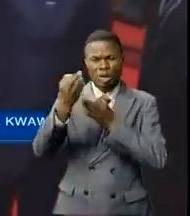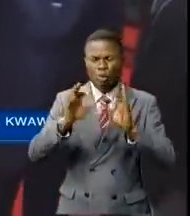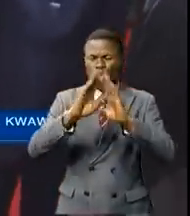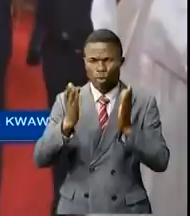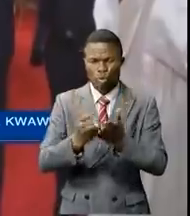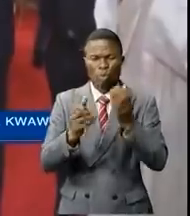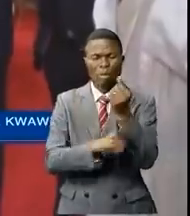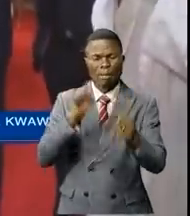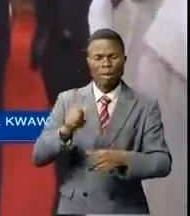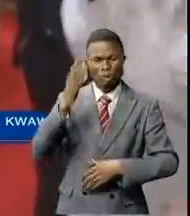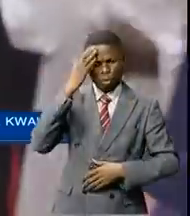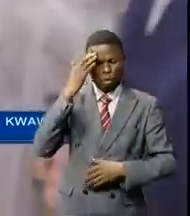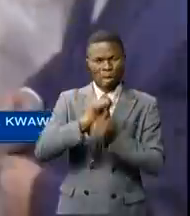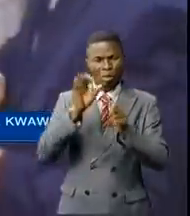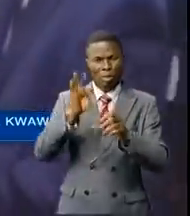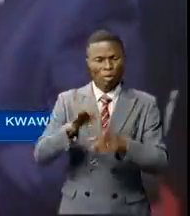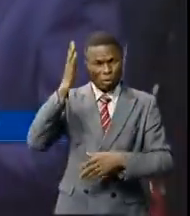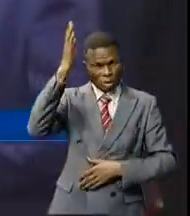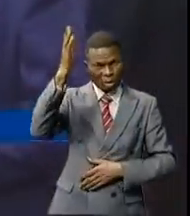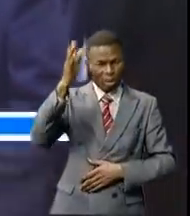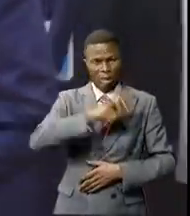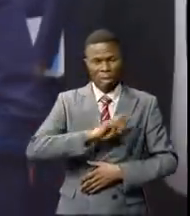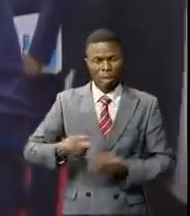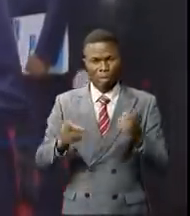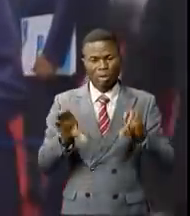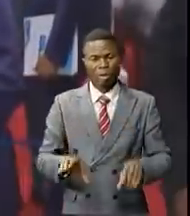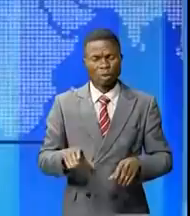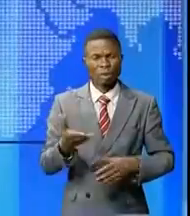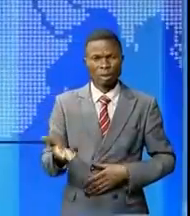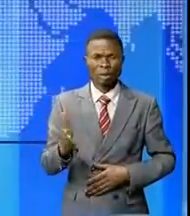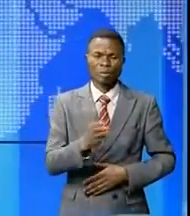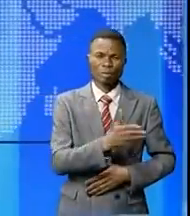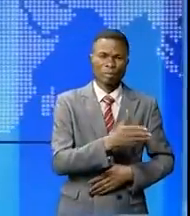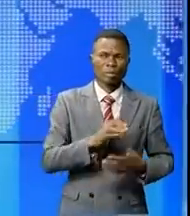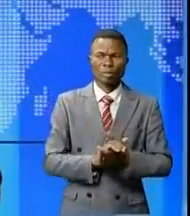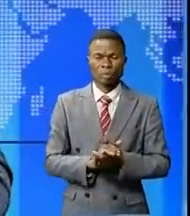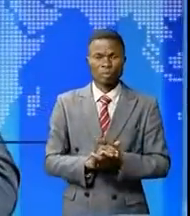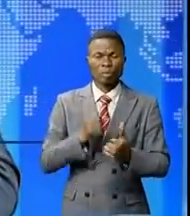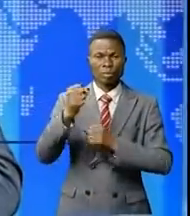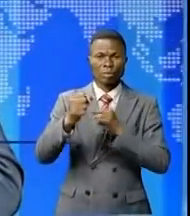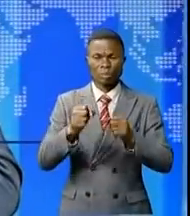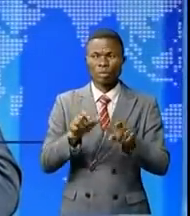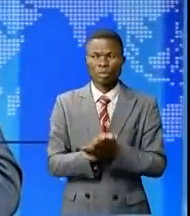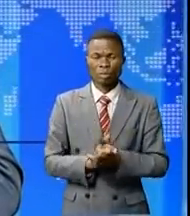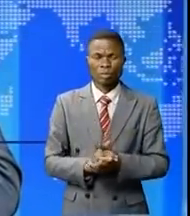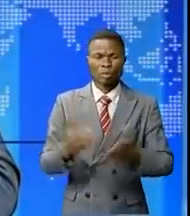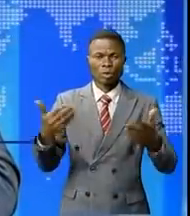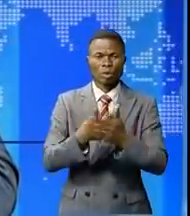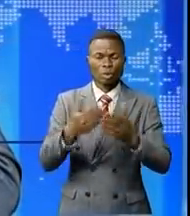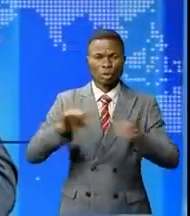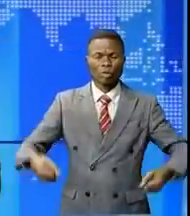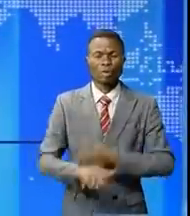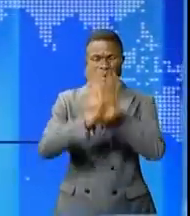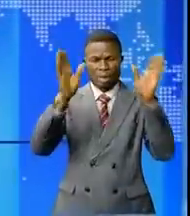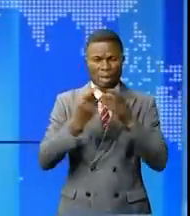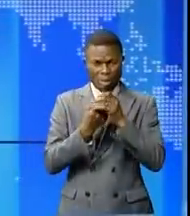ce qu'ils veulent sur le prochain scrutin à l'horizon 2023 on bat la nouvelle jérusalem se prépare pour